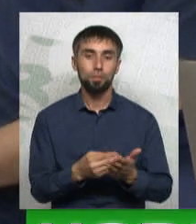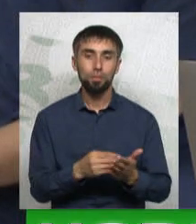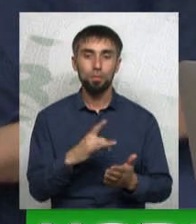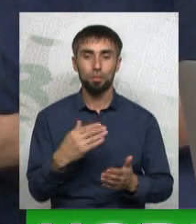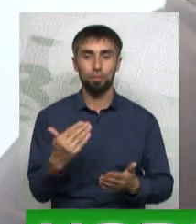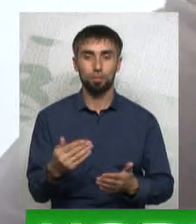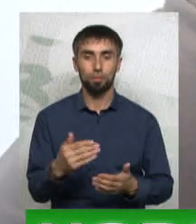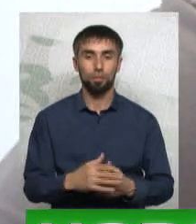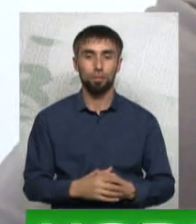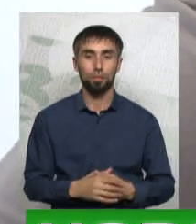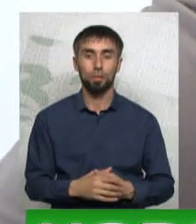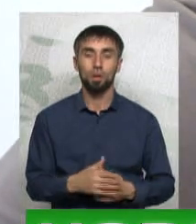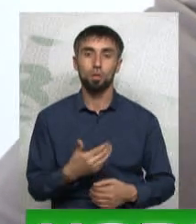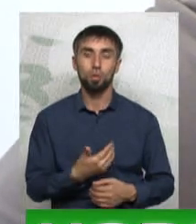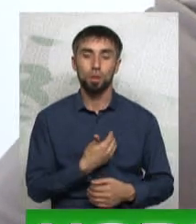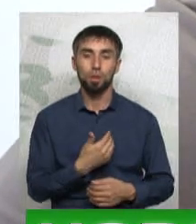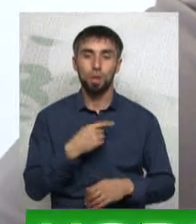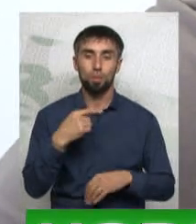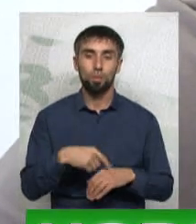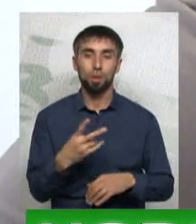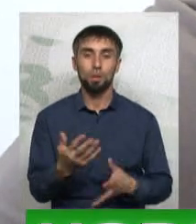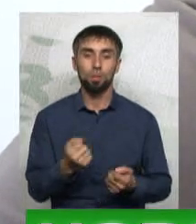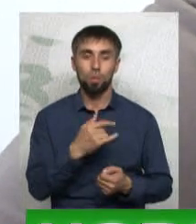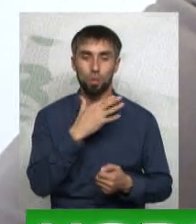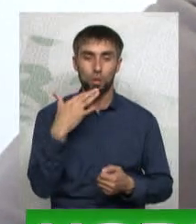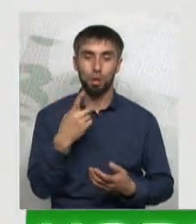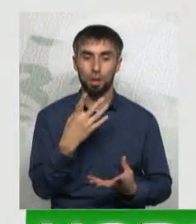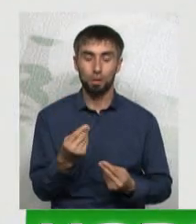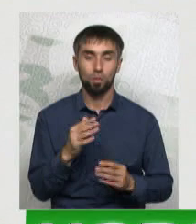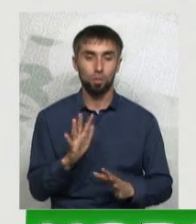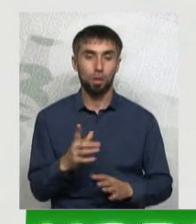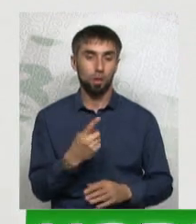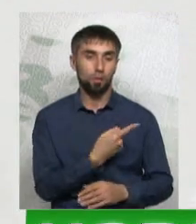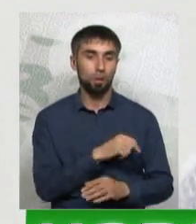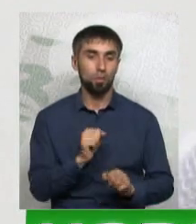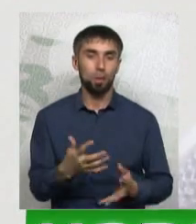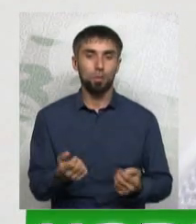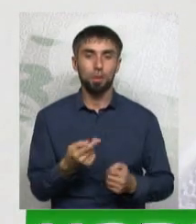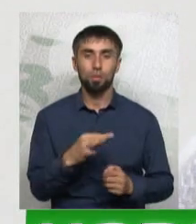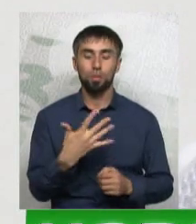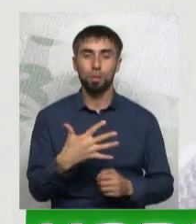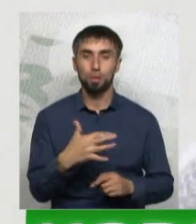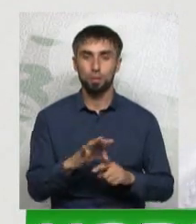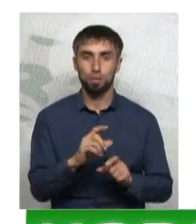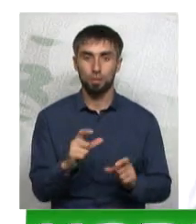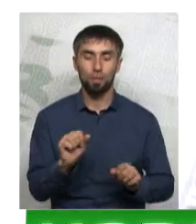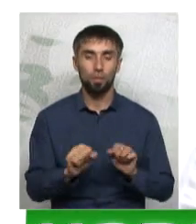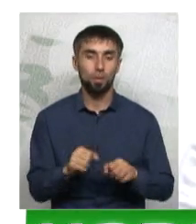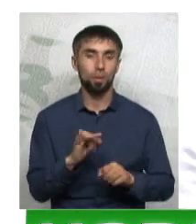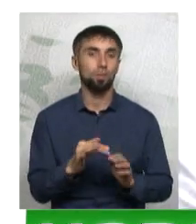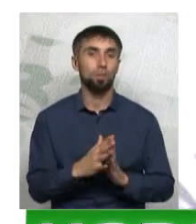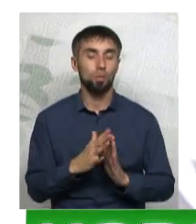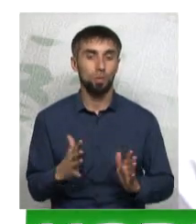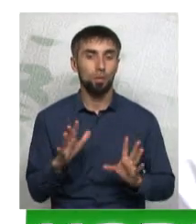Российской Федерации. Желающих попасть на прием много. В день только один врач может принять до 50 пациентов, возможно и